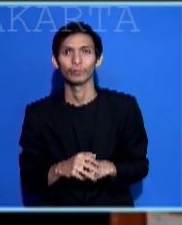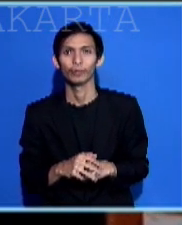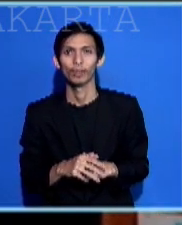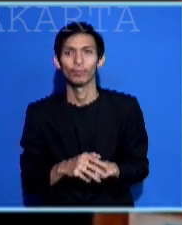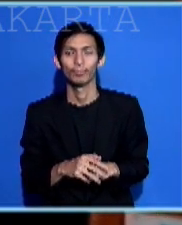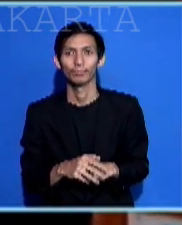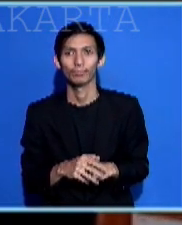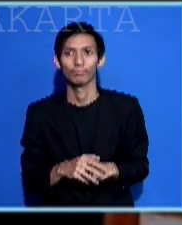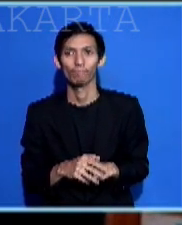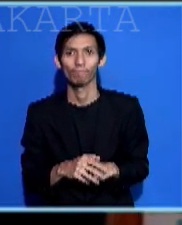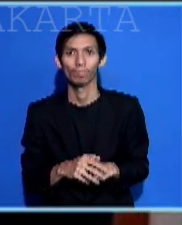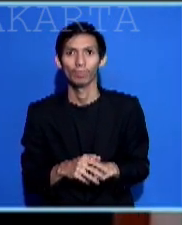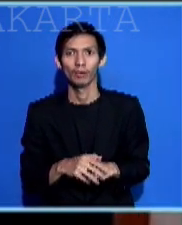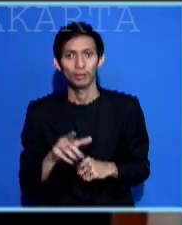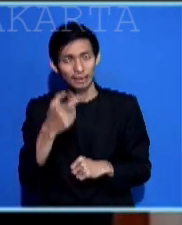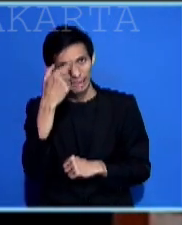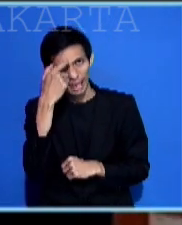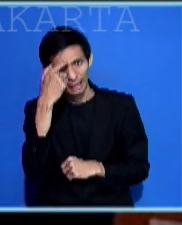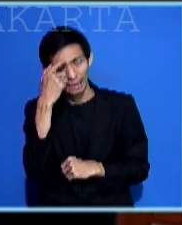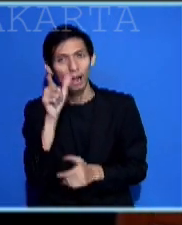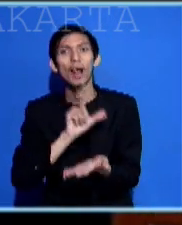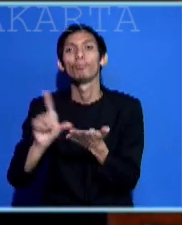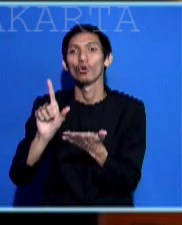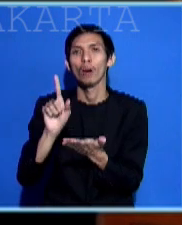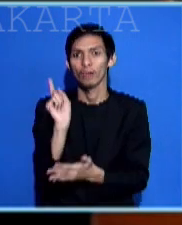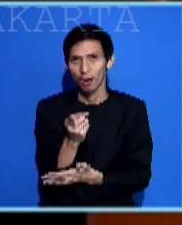gejala ternak yang sakit langsung lapor di